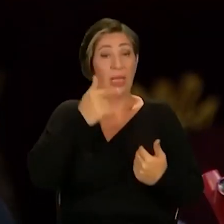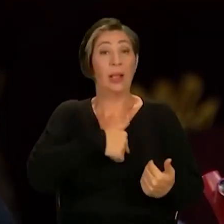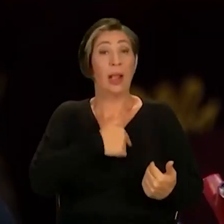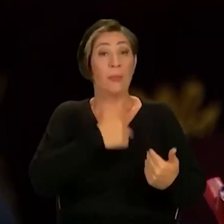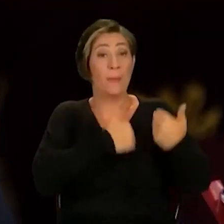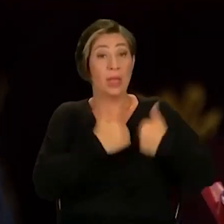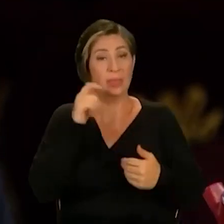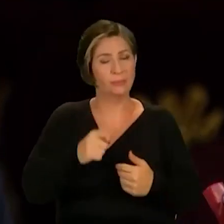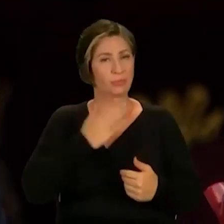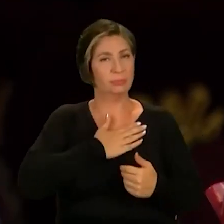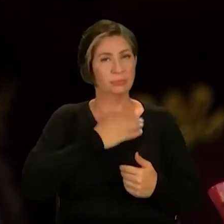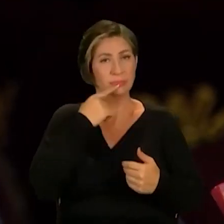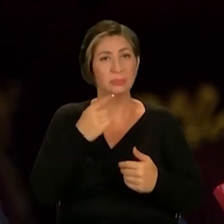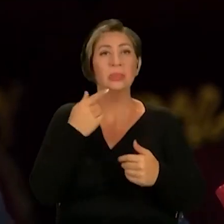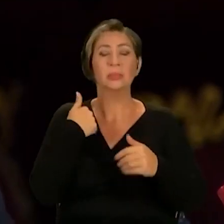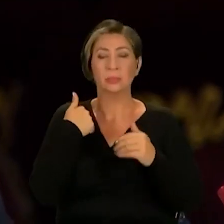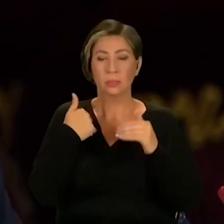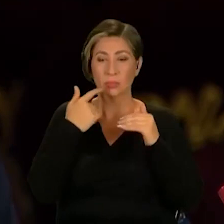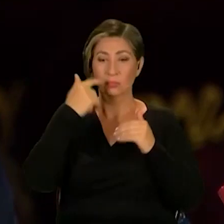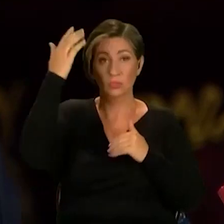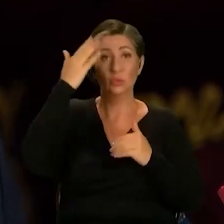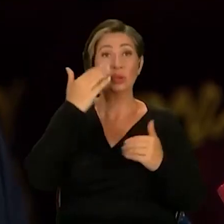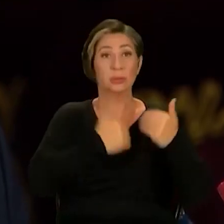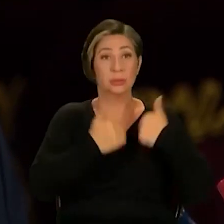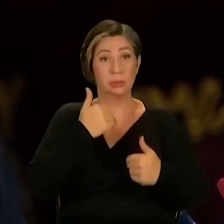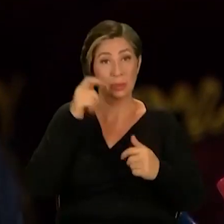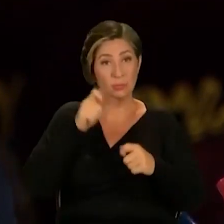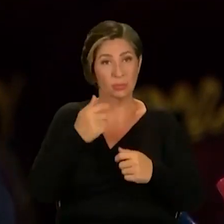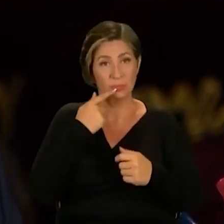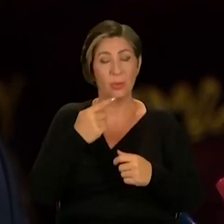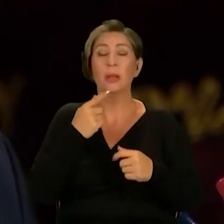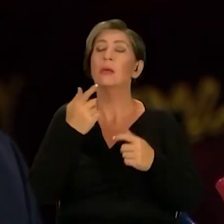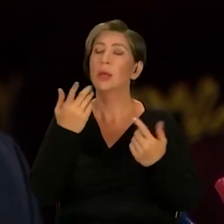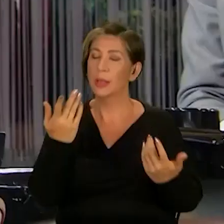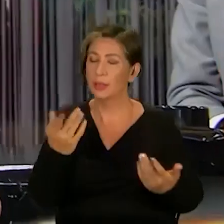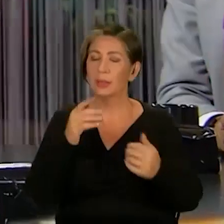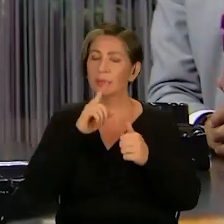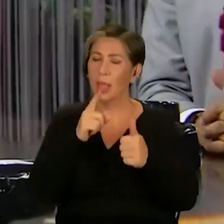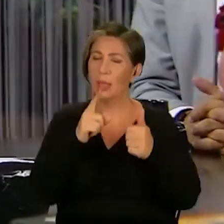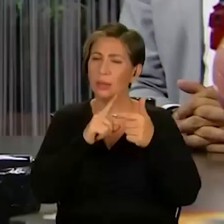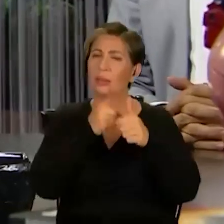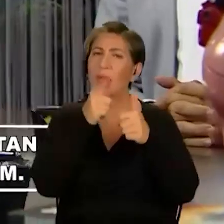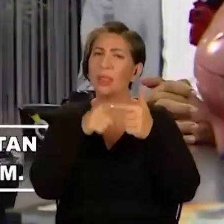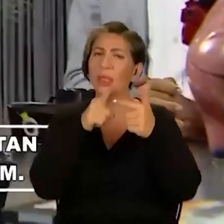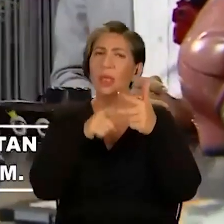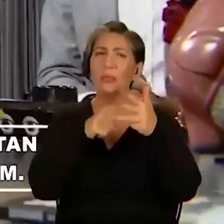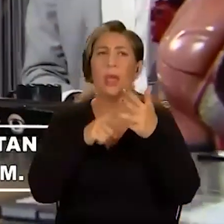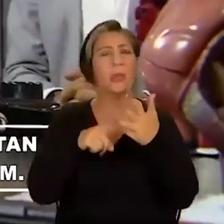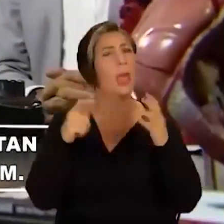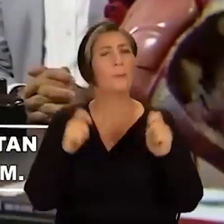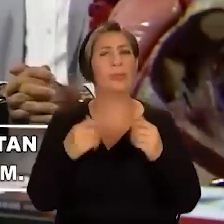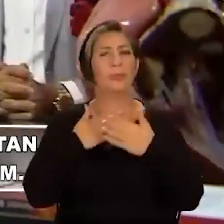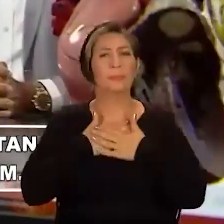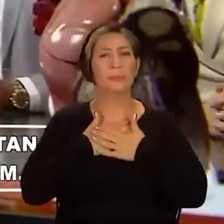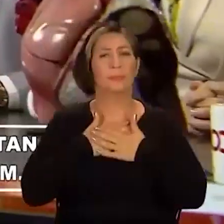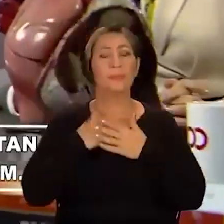olacağım dedim. Kalp cerrahı oldum, dedim ki ben erişkin kalp cerrahı olacağım ve bypass ameliyatları yapacağım. Hepsini sırayla ulaştım hepsine. Dalmak